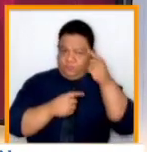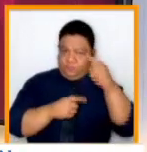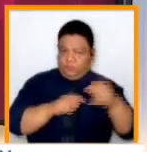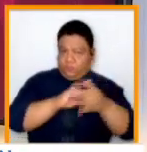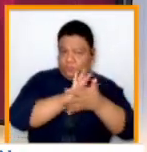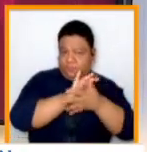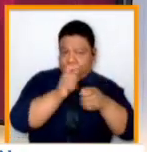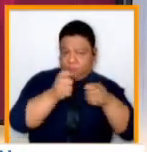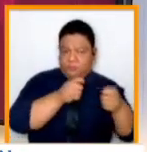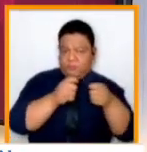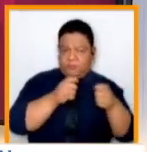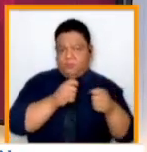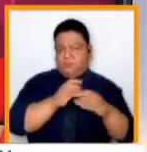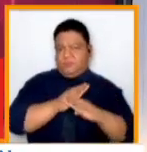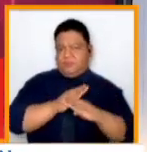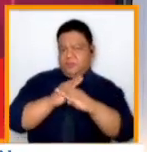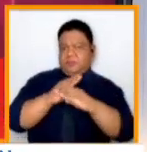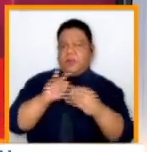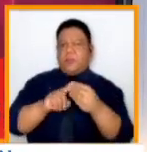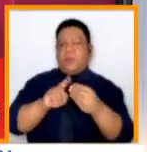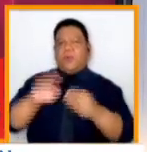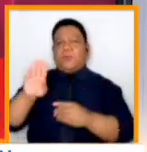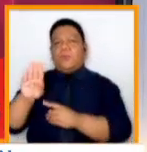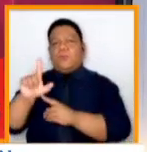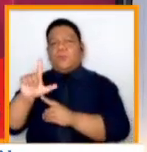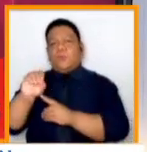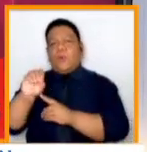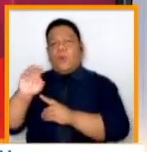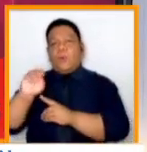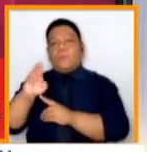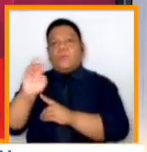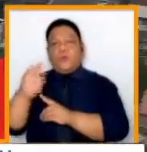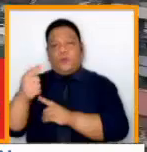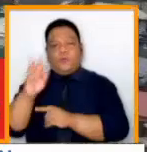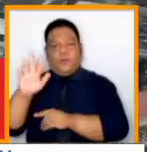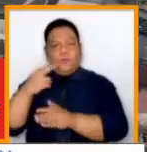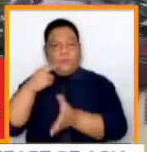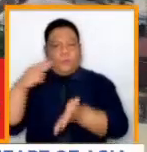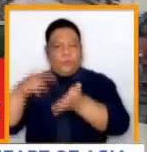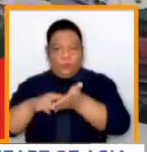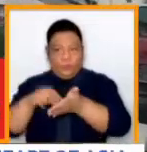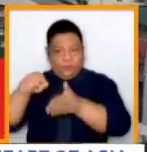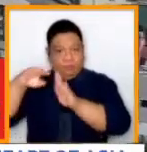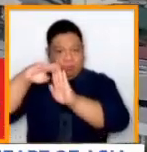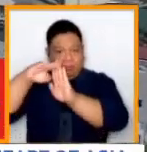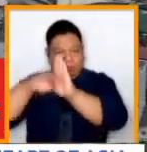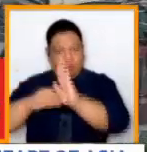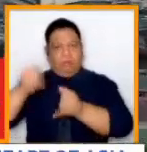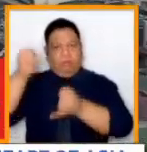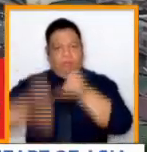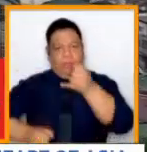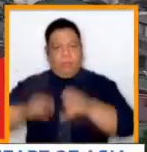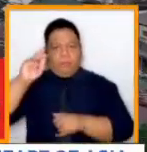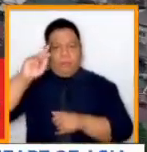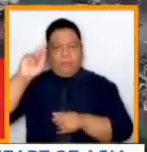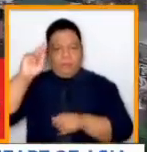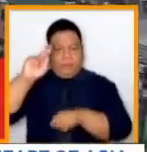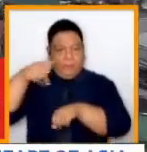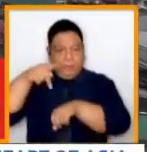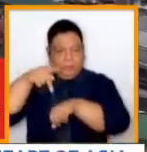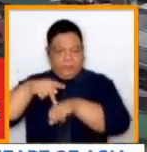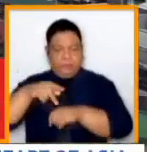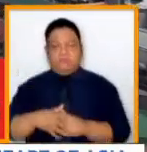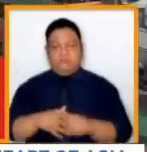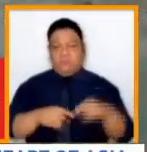ng Bloomberg, kung saan kulelat uli ang Pilipinas. Ay kay Galvez, bias daw ang pag-aaral ng news agency na